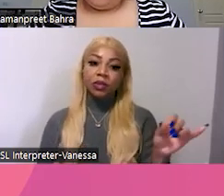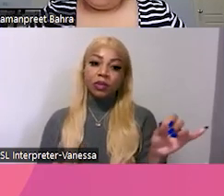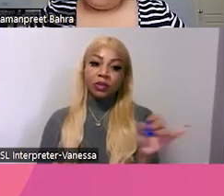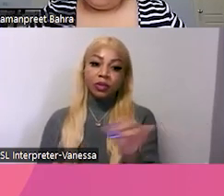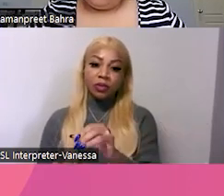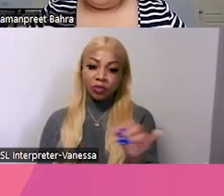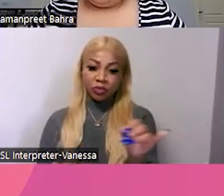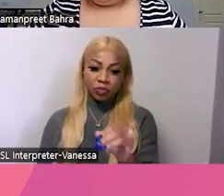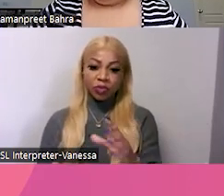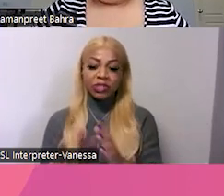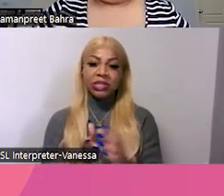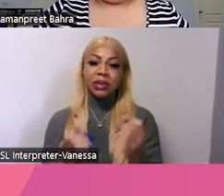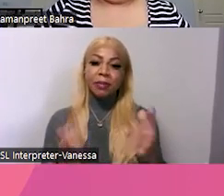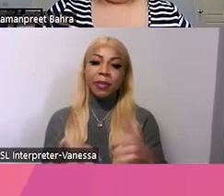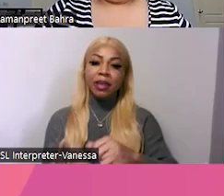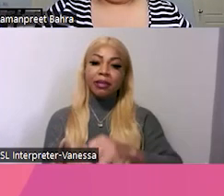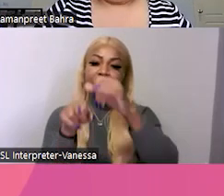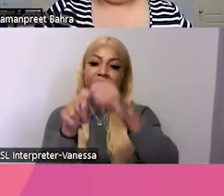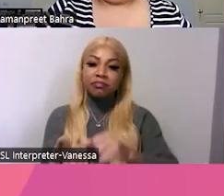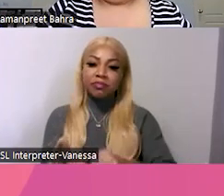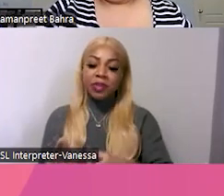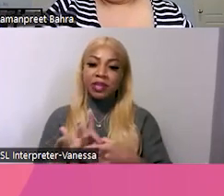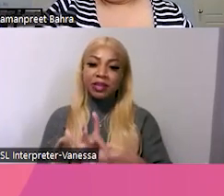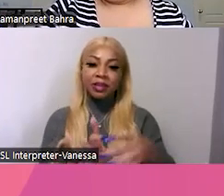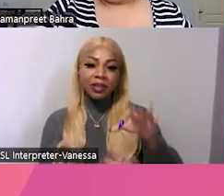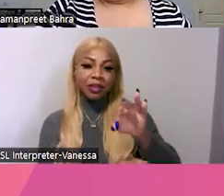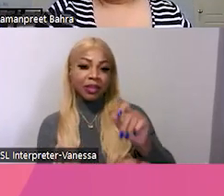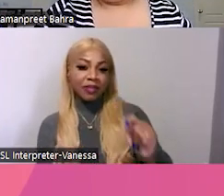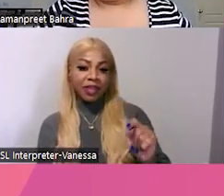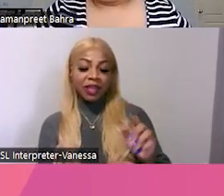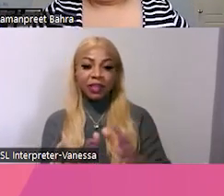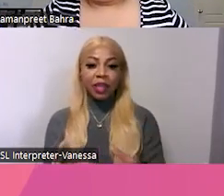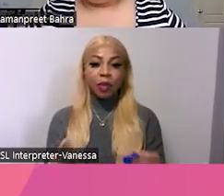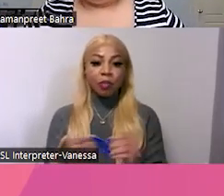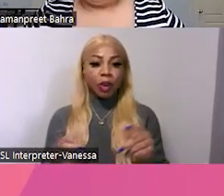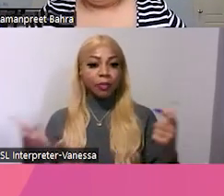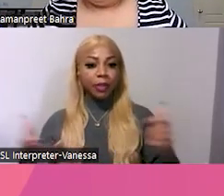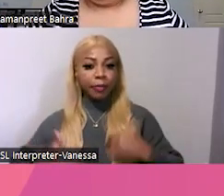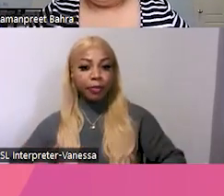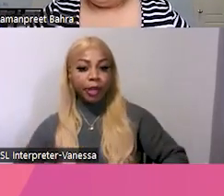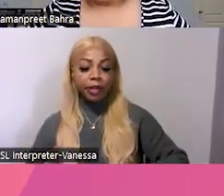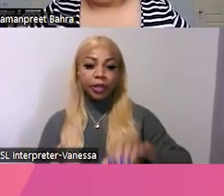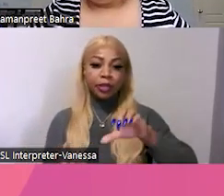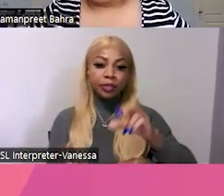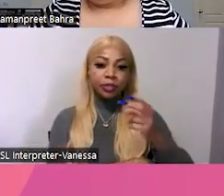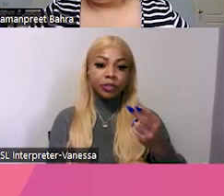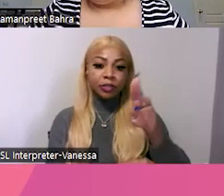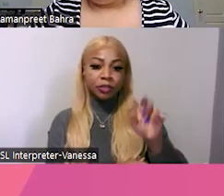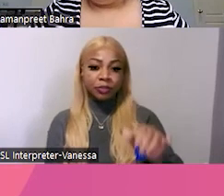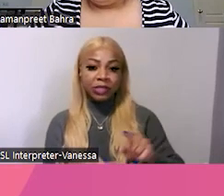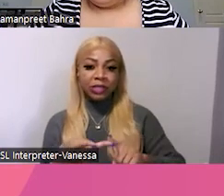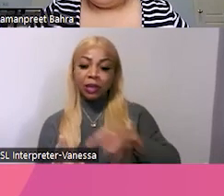avons aussi tendance à éviter des termes qui parlent de la grosseur. Par exemple, dire que c'est une personne en surpoids